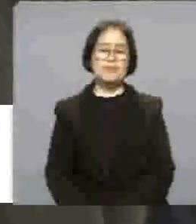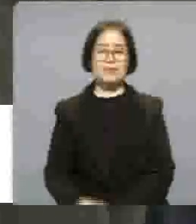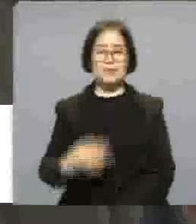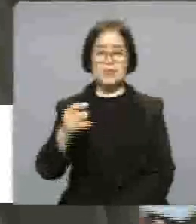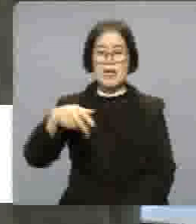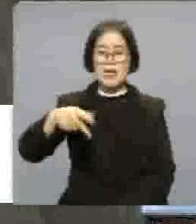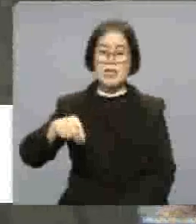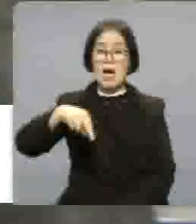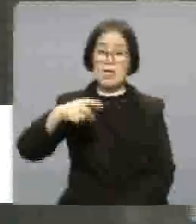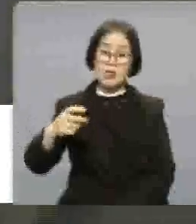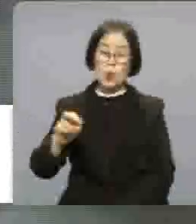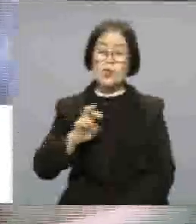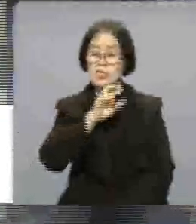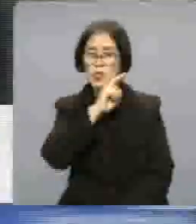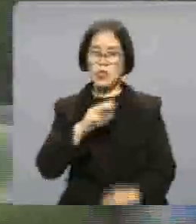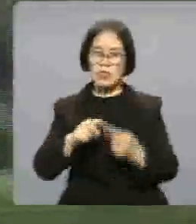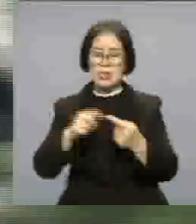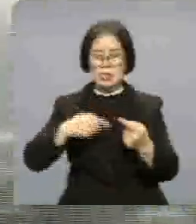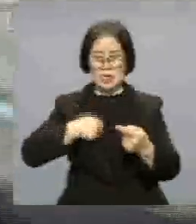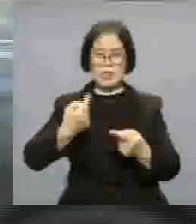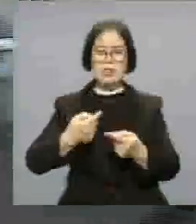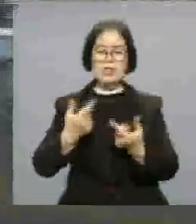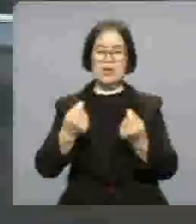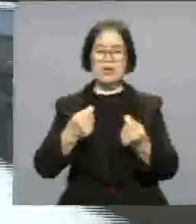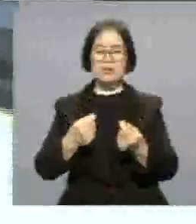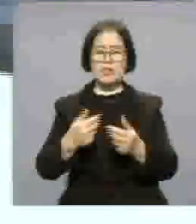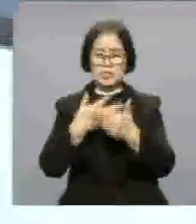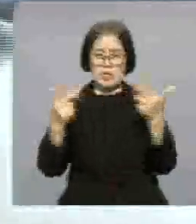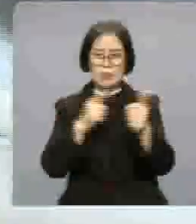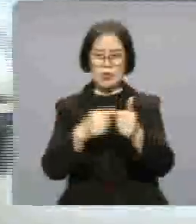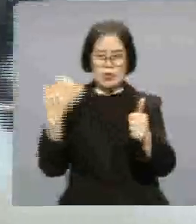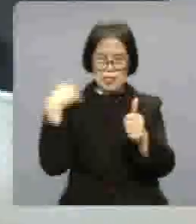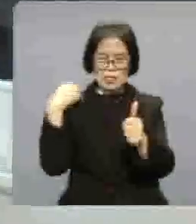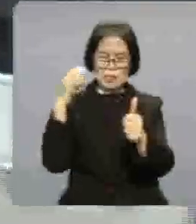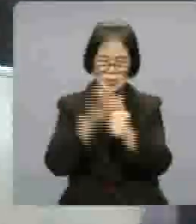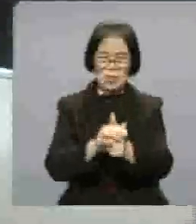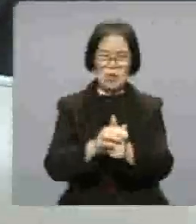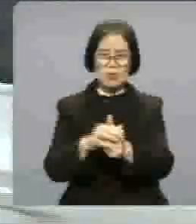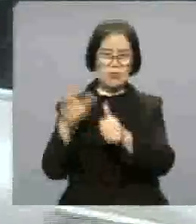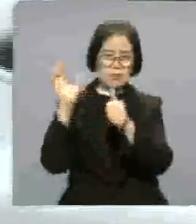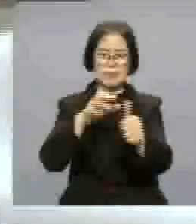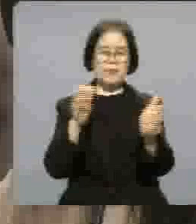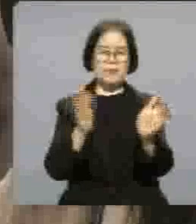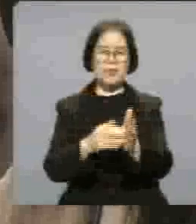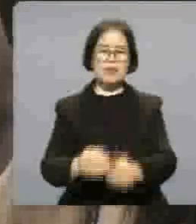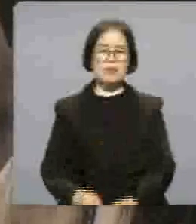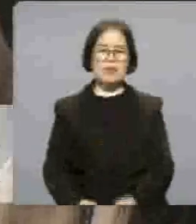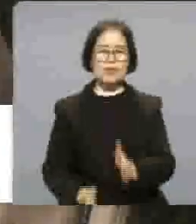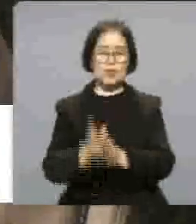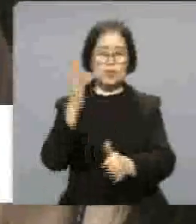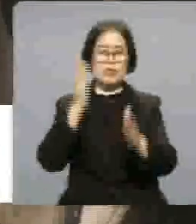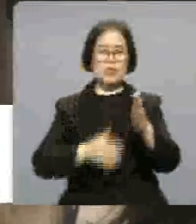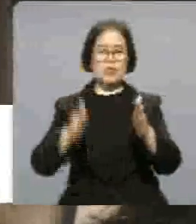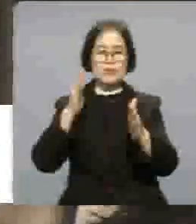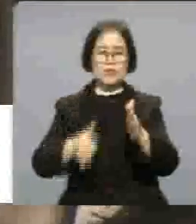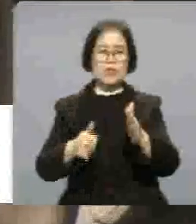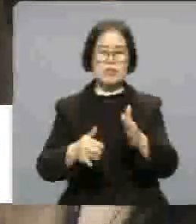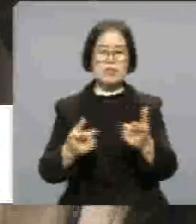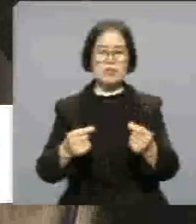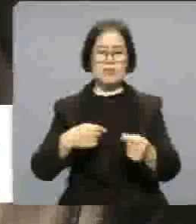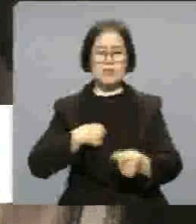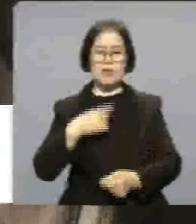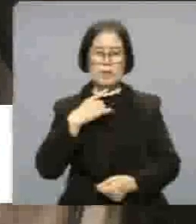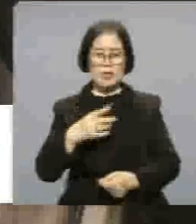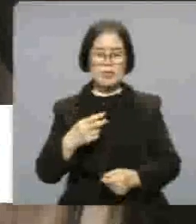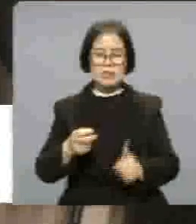대장동 위례 의혹을 두고 자신처럼 이 대표도 책임지라고 직격을 날린 겁니다. 도시공사 같은 경우는 지금 저만